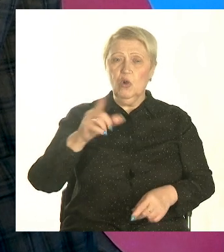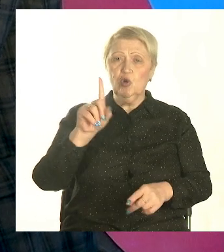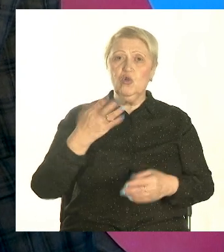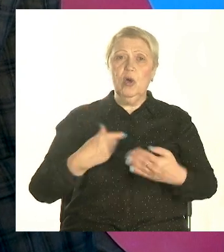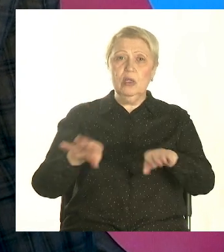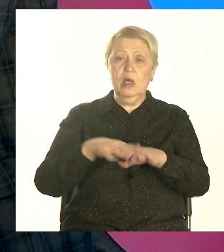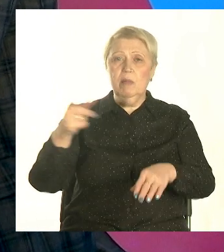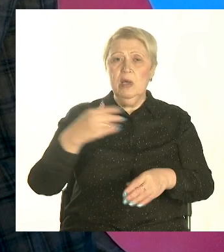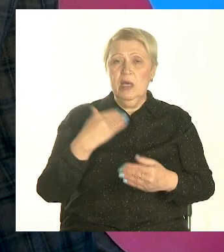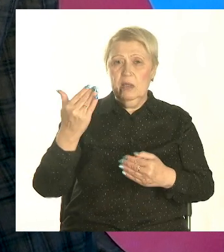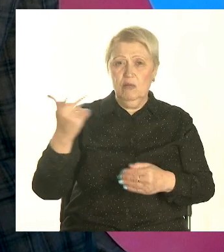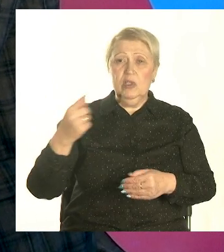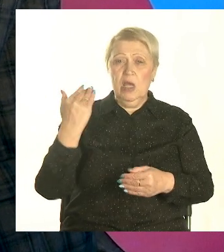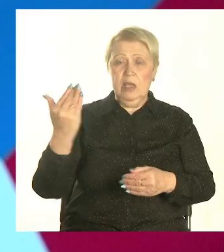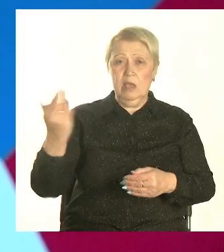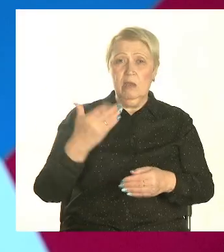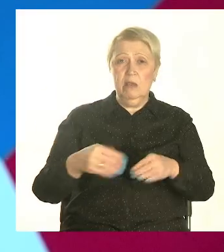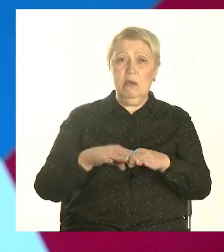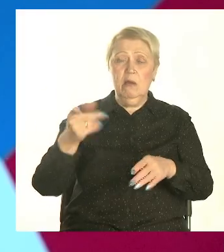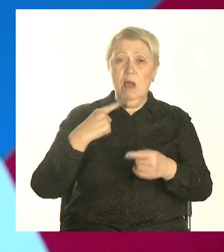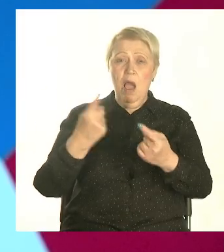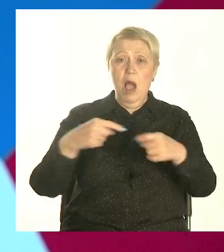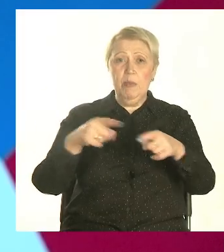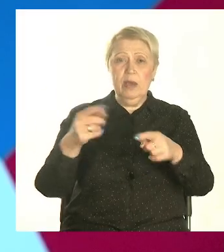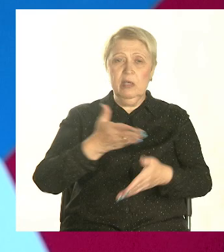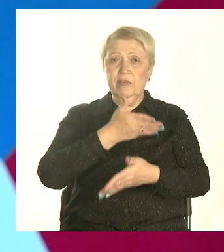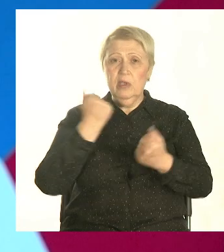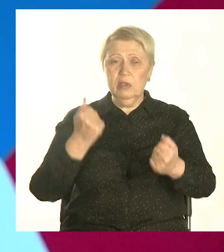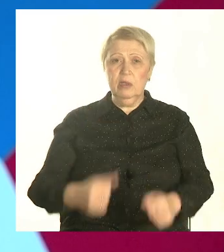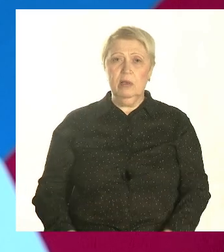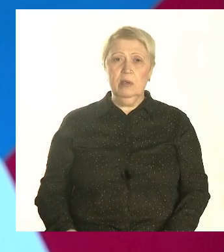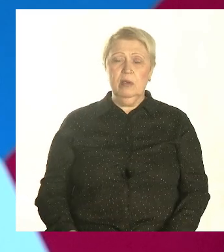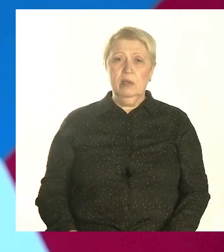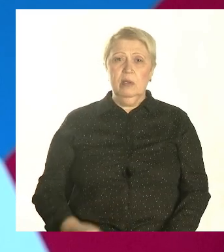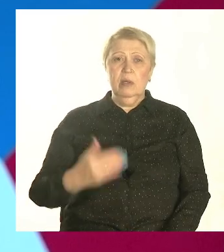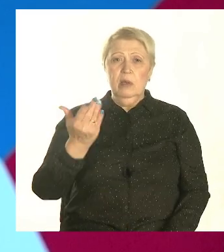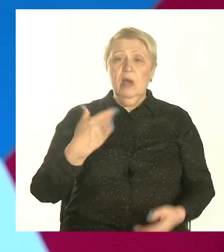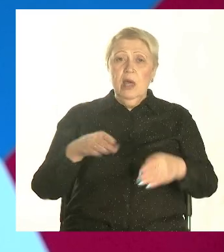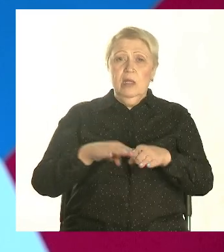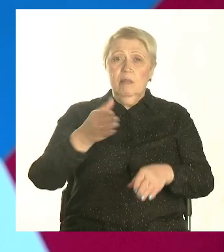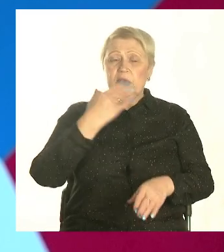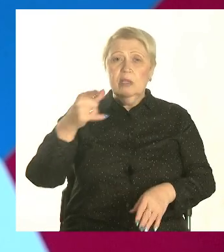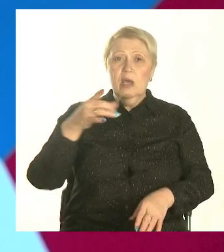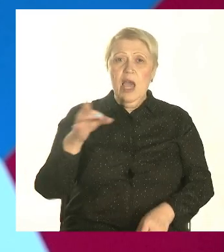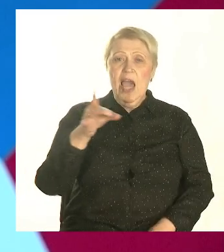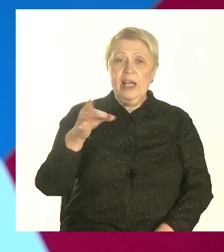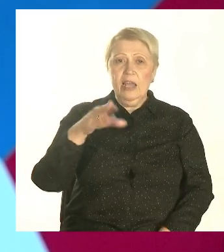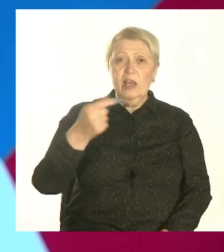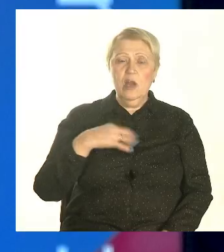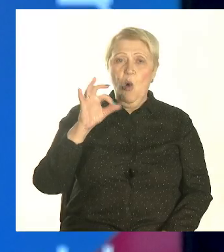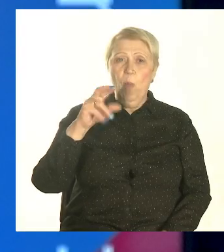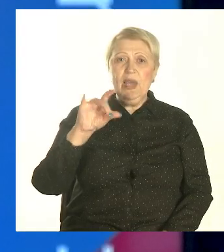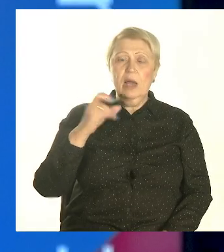таких объектов нет. И именно поэтому пока там не появился региональный оператор, который бы взялся на